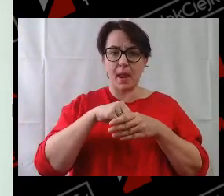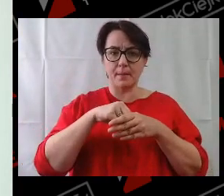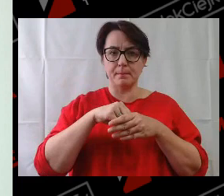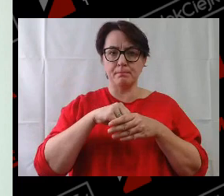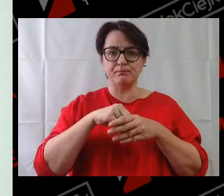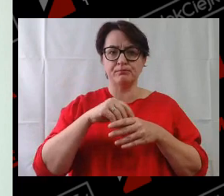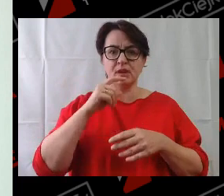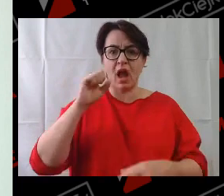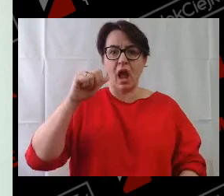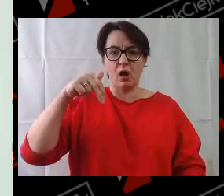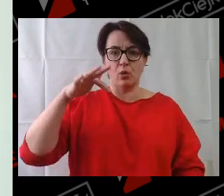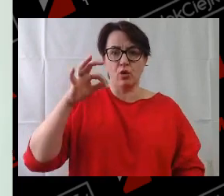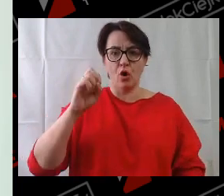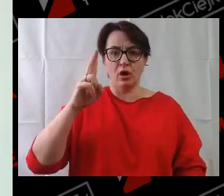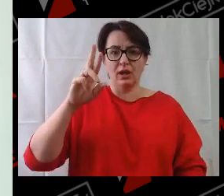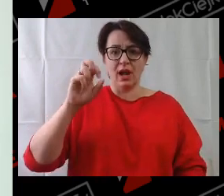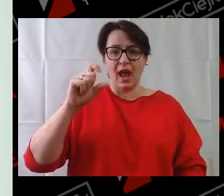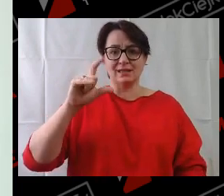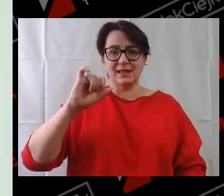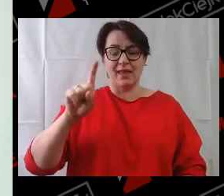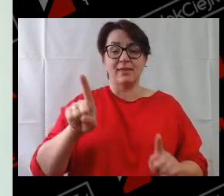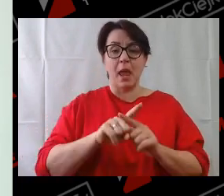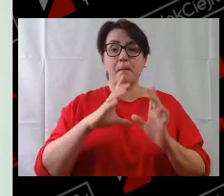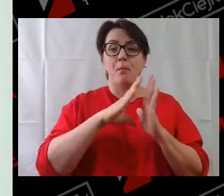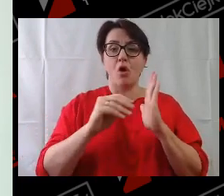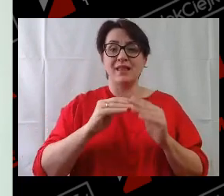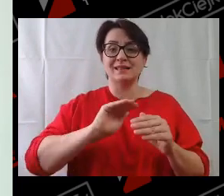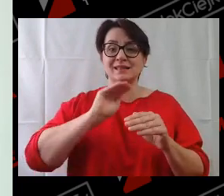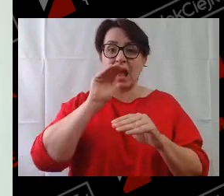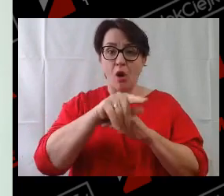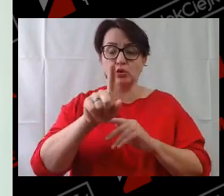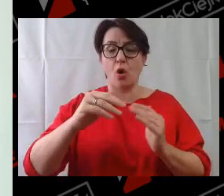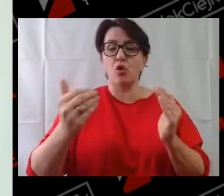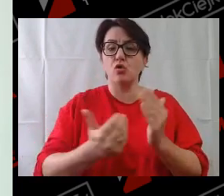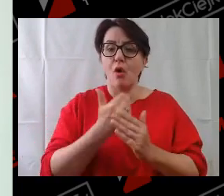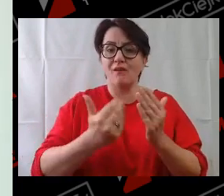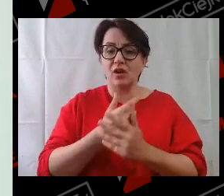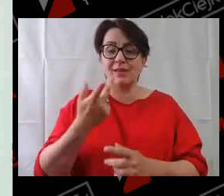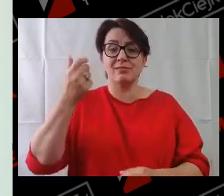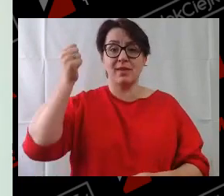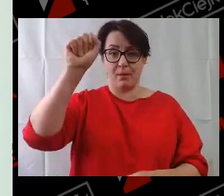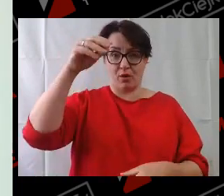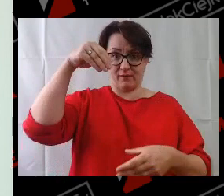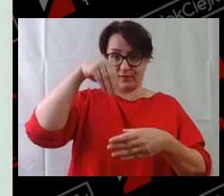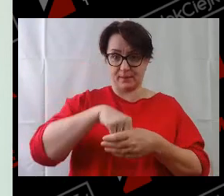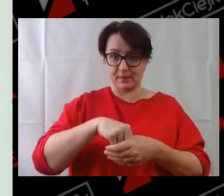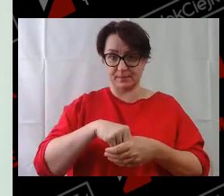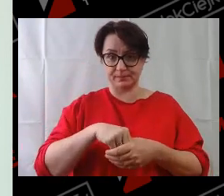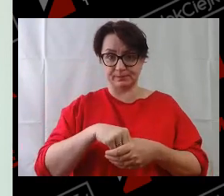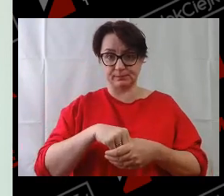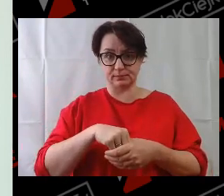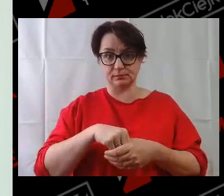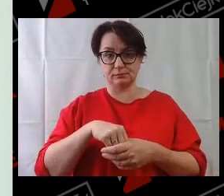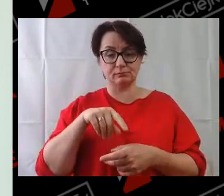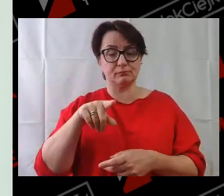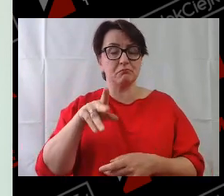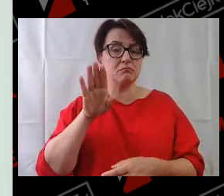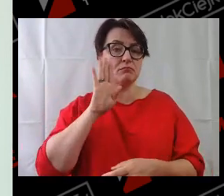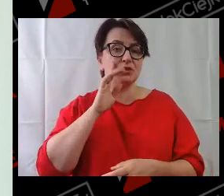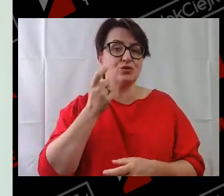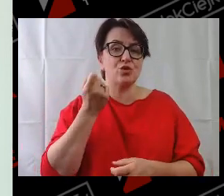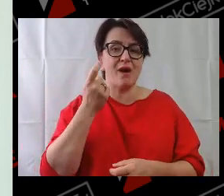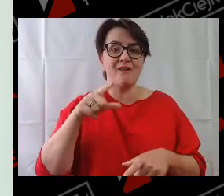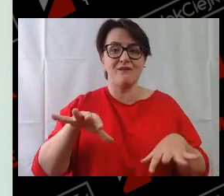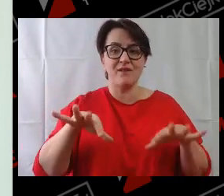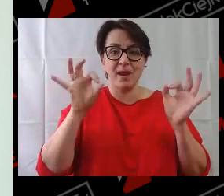autokracji i model Zachodni modernizacja w ramach demokracji jest trochę taki wybór przed jakim